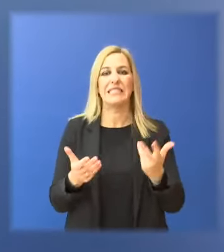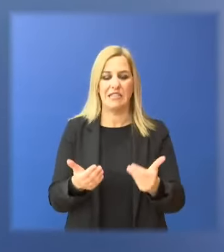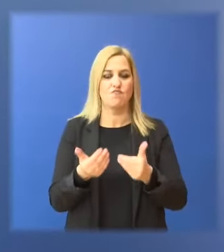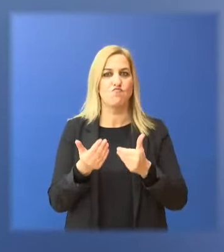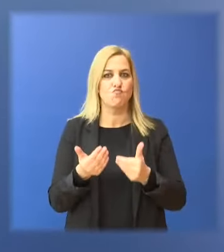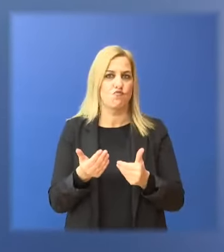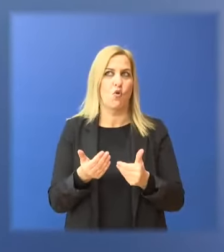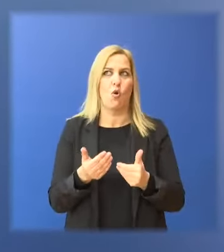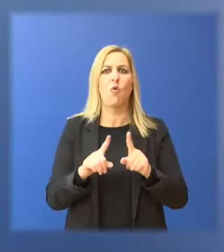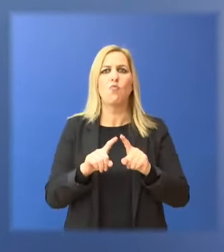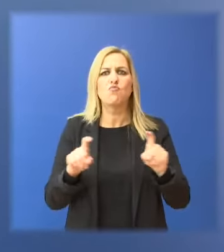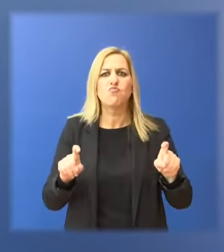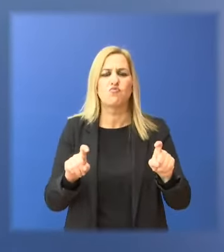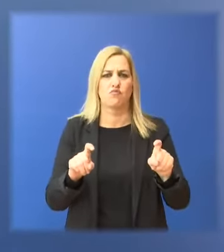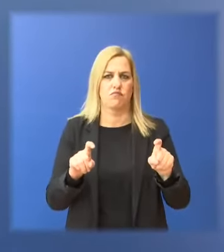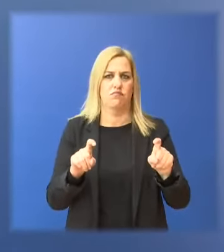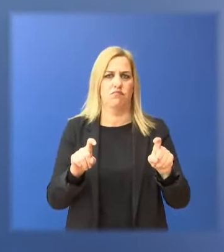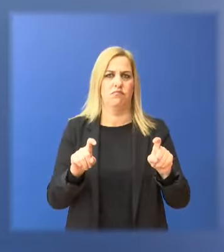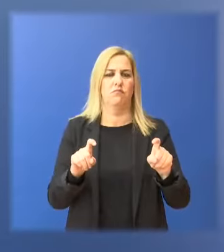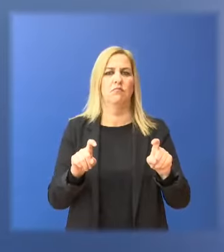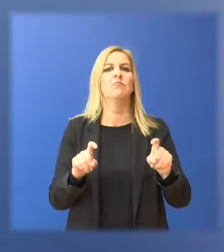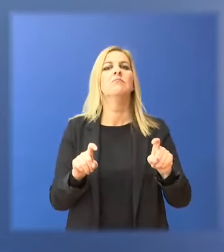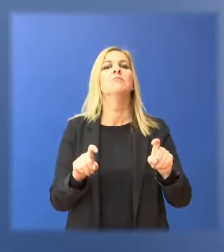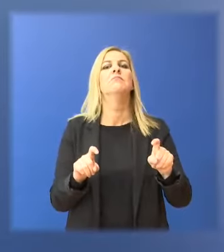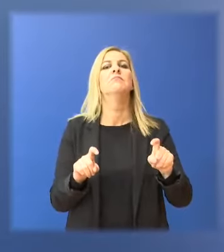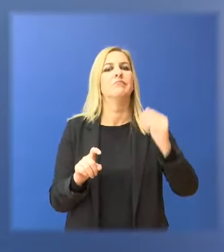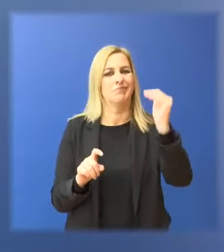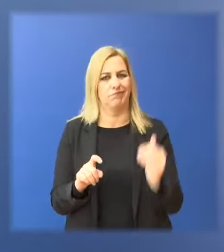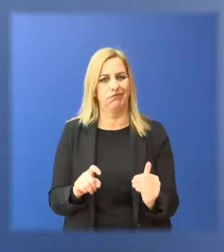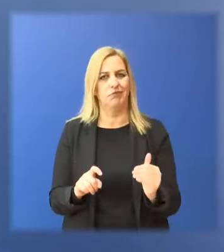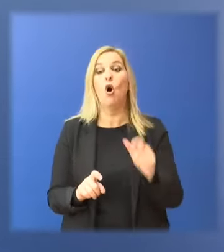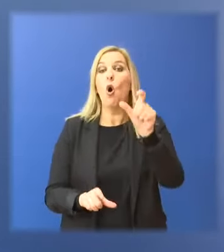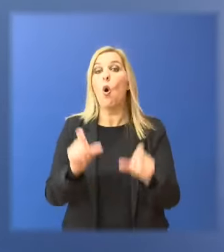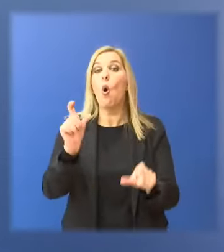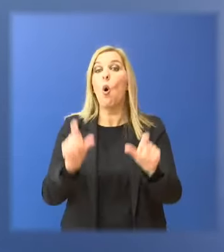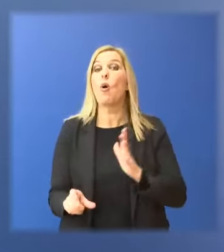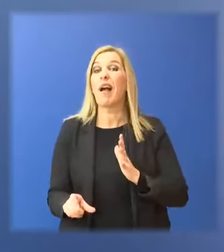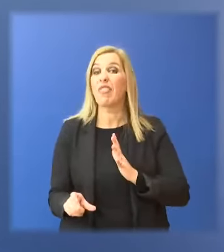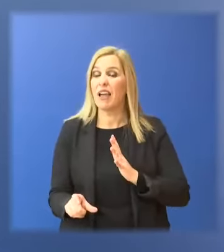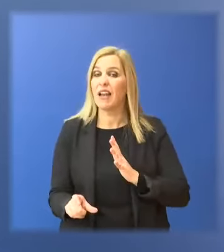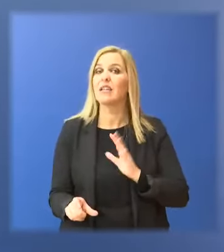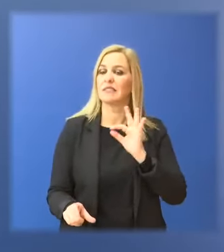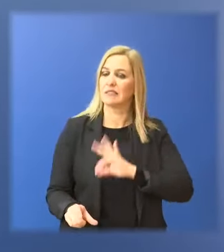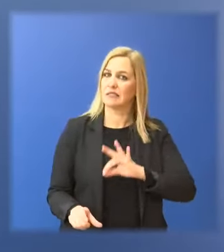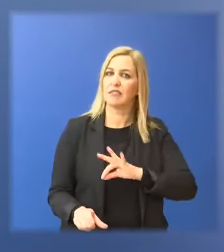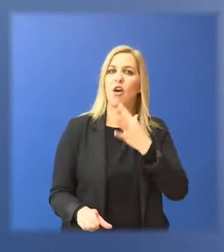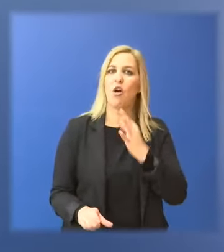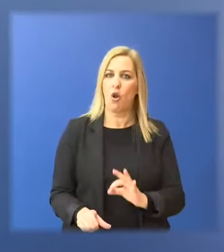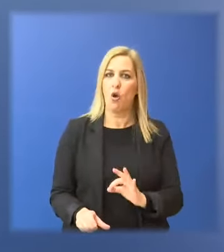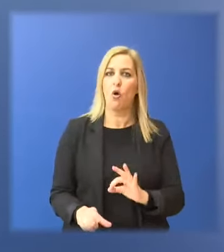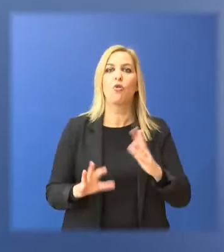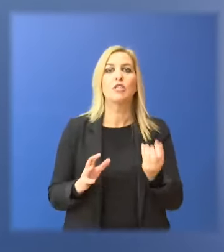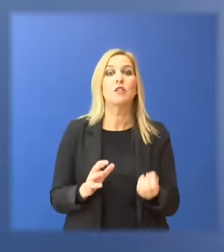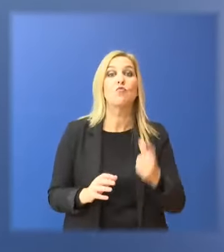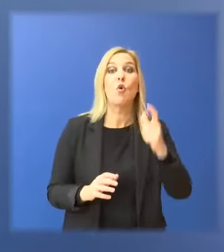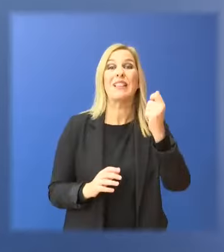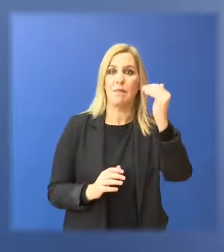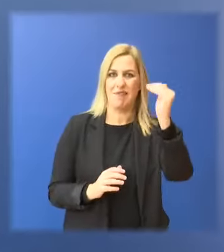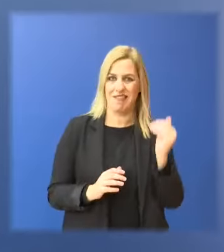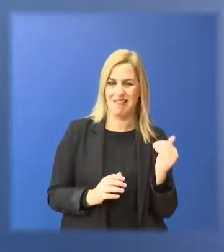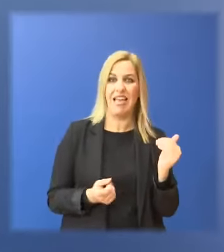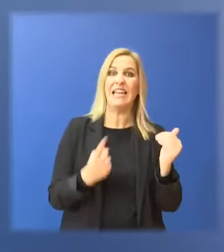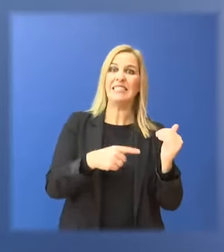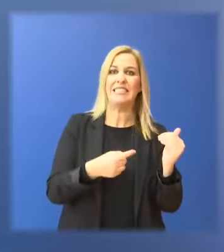σε βασικά αγαθά, επιπλέον όφελος κατά καταναλωτή καθώς οι εκπτώσεις και οι προσφορές θα γίνονται πάνω στις νέες μειωμένες